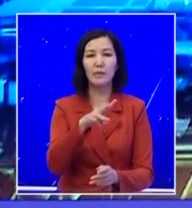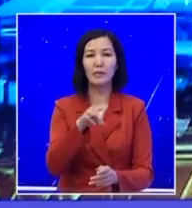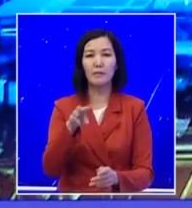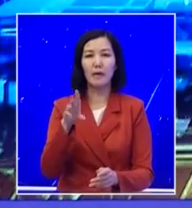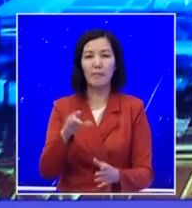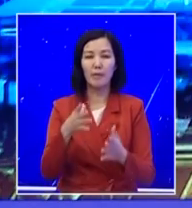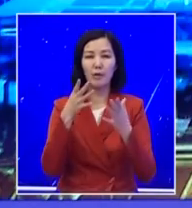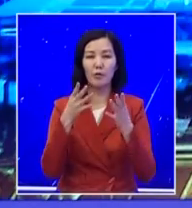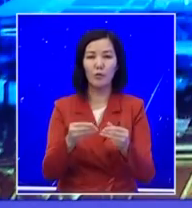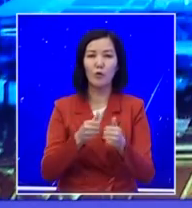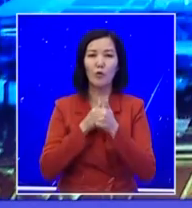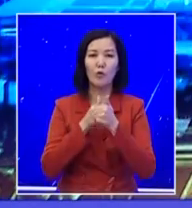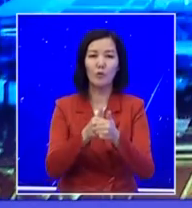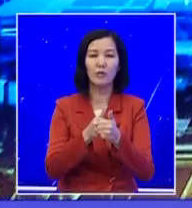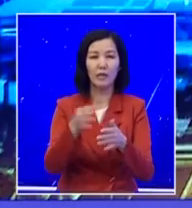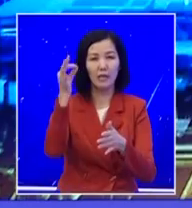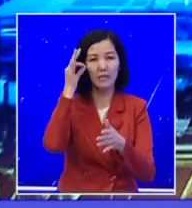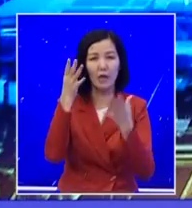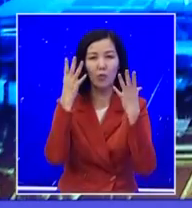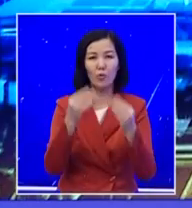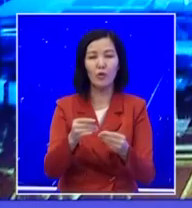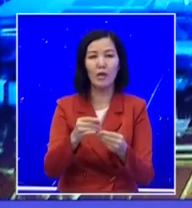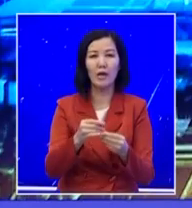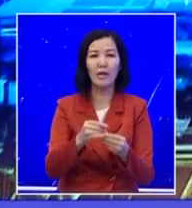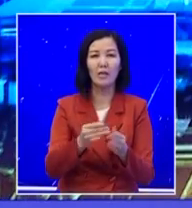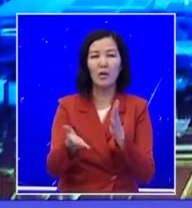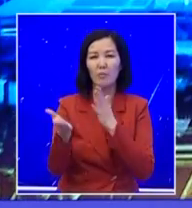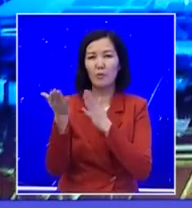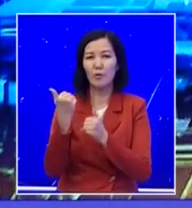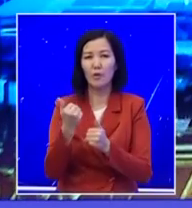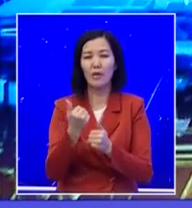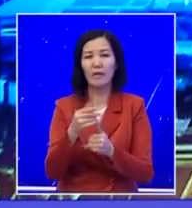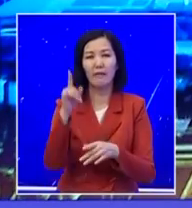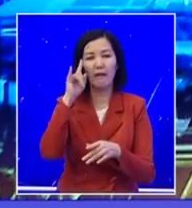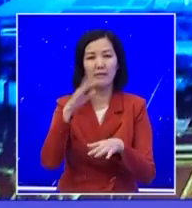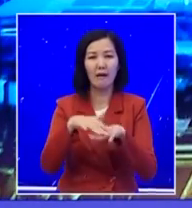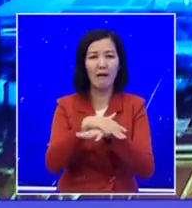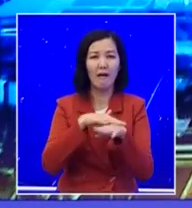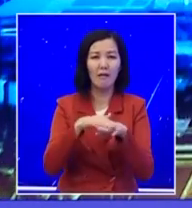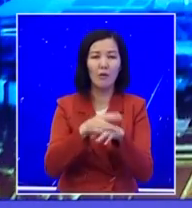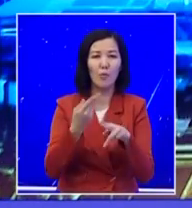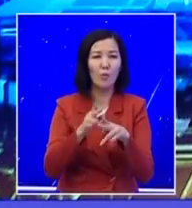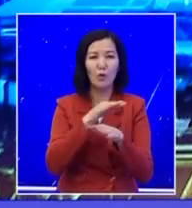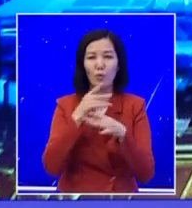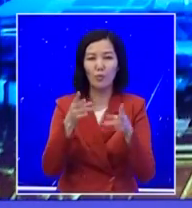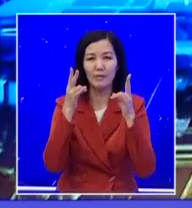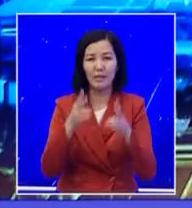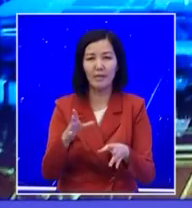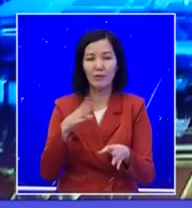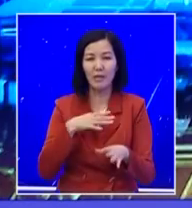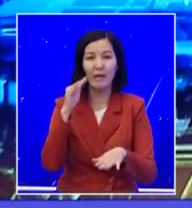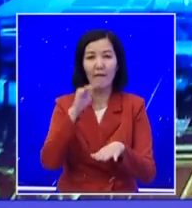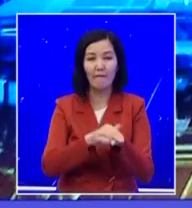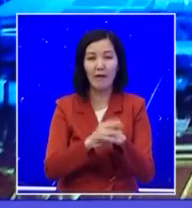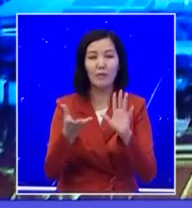31 мамыр қуғын-сүргін құрбандарын еске алу күні. Кеңестік геноцид кесірінен қазақ халқы өлшеусіз зардап шекті. Дерек